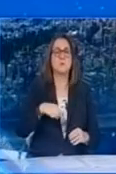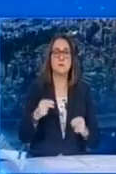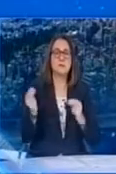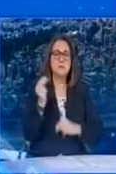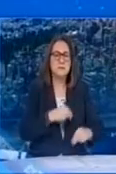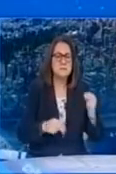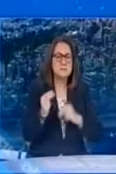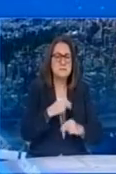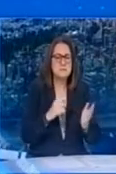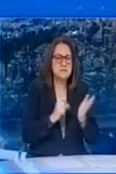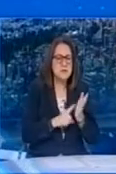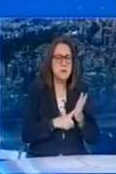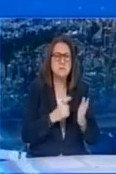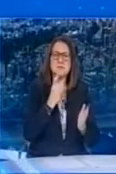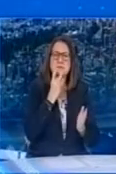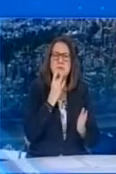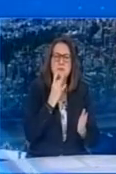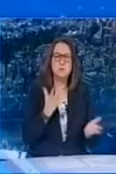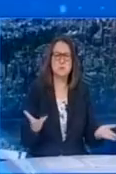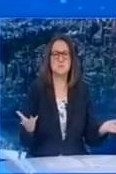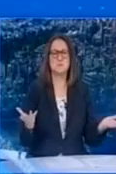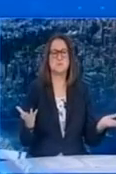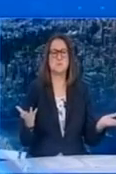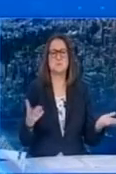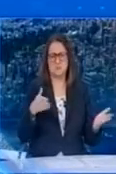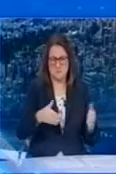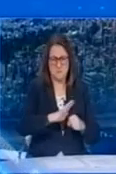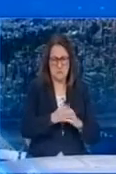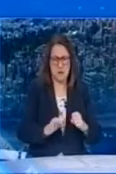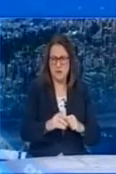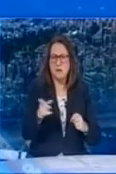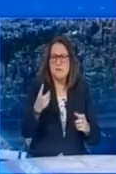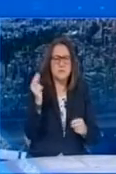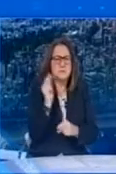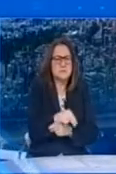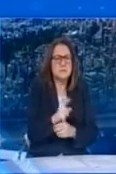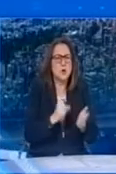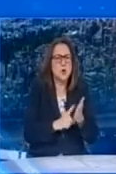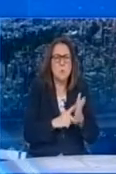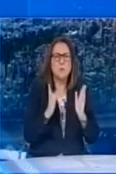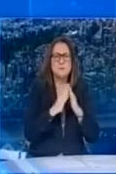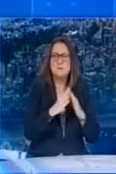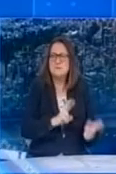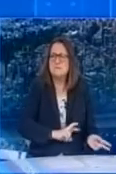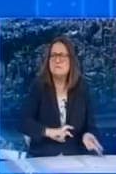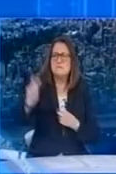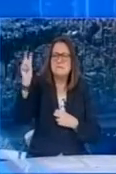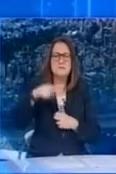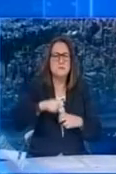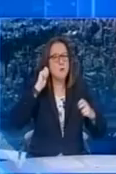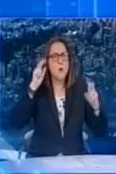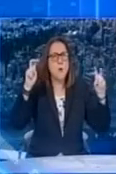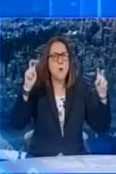κοινωνικής αναλγησίας μέσα στην πανδημία, όπως για παράδειγμα ο πτωχευτικός και με άλλους που φιλοδοξεί να